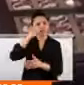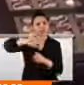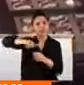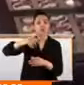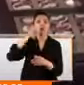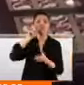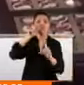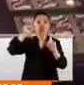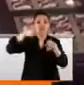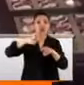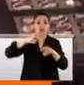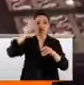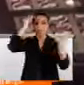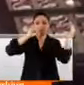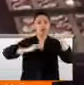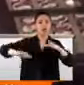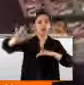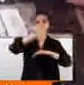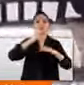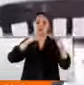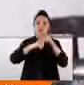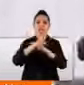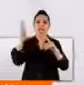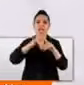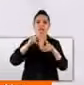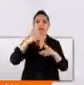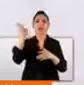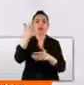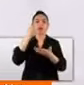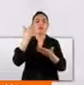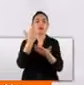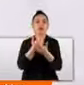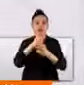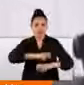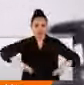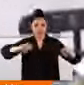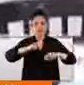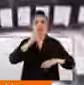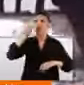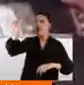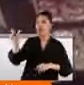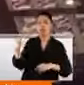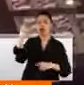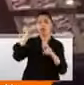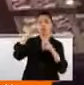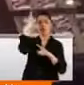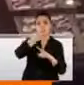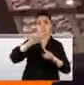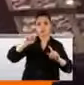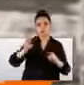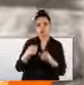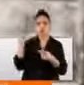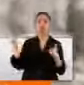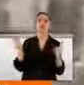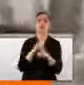çalındığını fark eden mağdurlar hemen şikayette bulundu. Emniyet kamera kayıtlarını inceledi, yan kesicinin eşkalini belirledi. Kısa süre